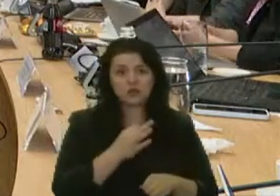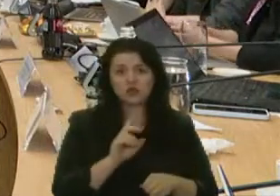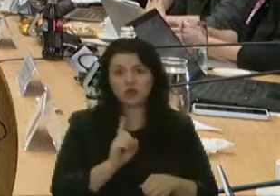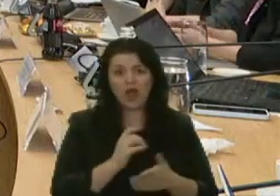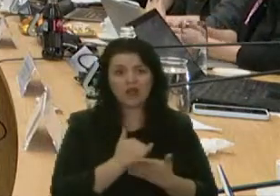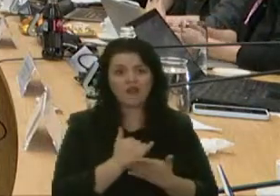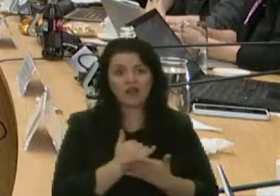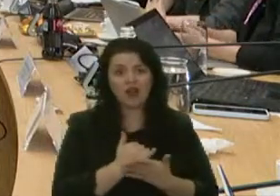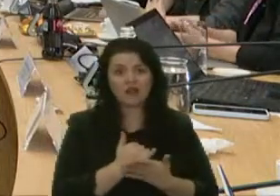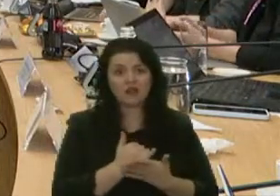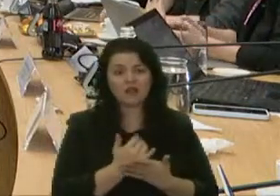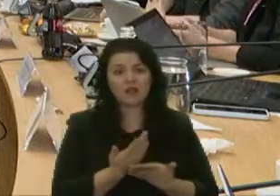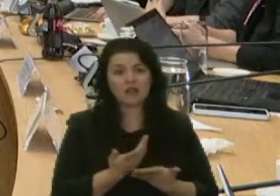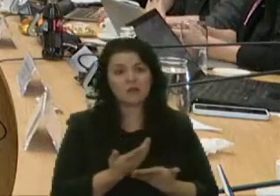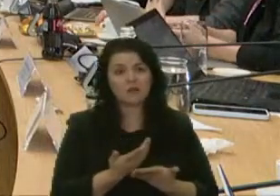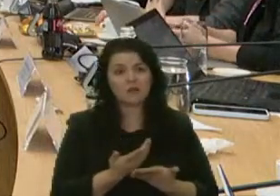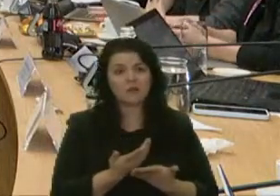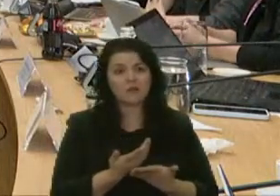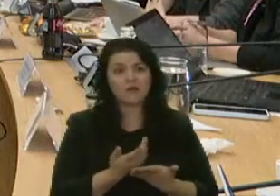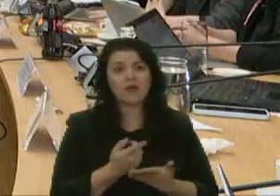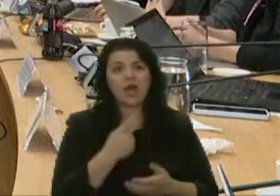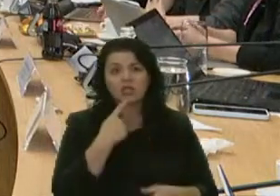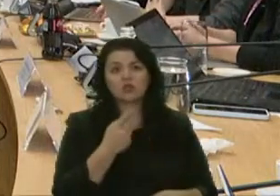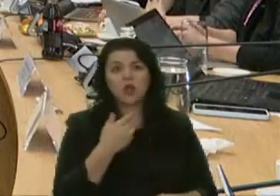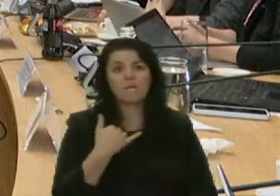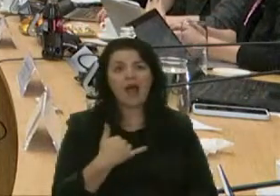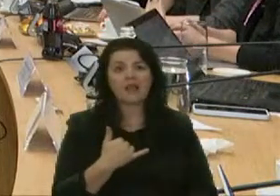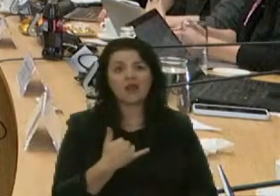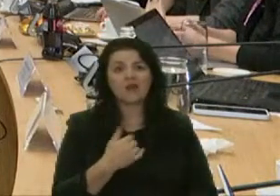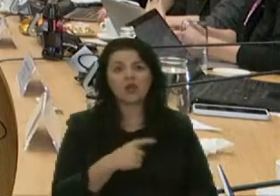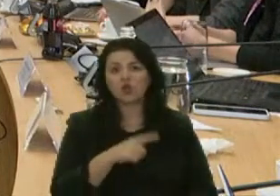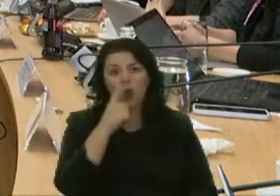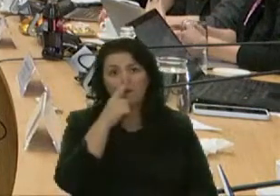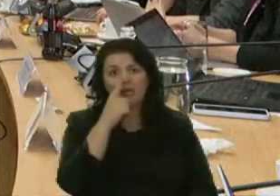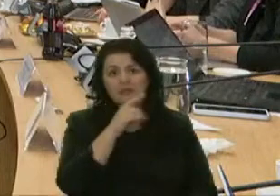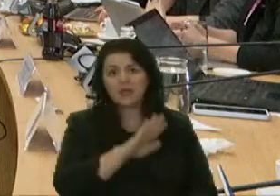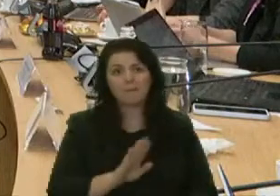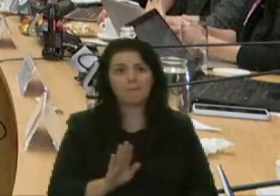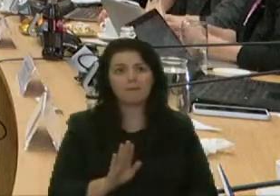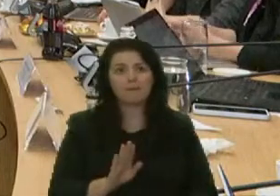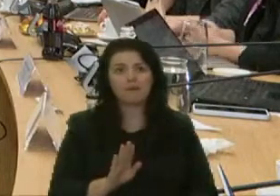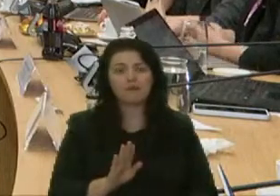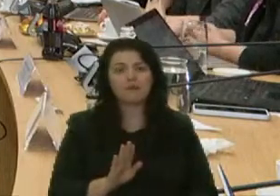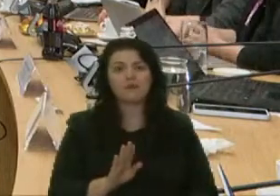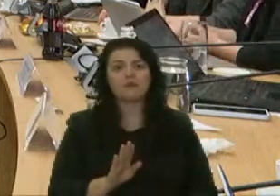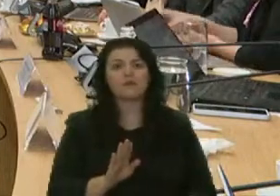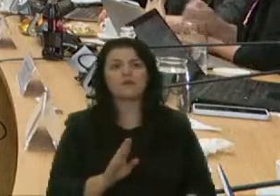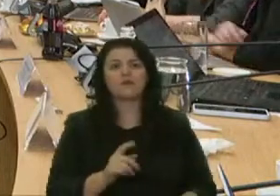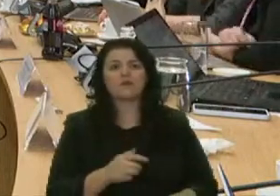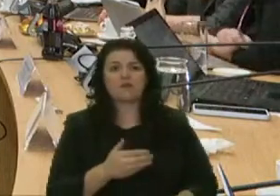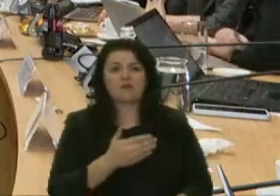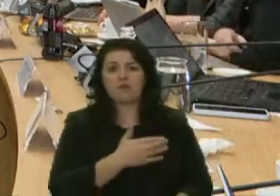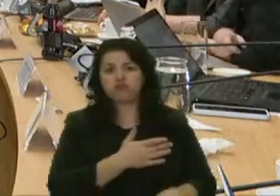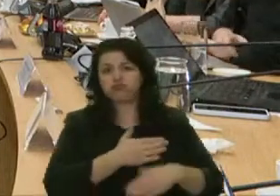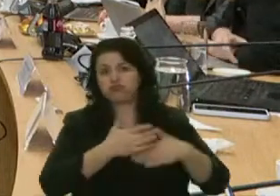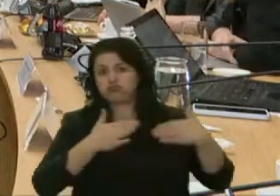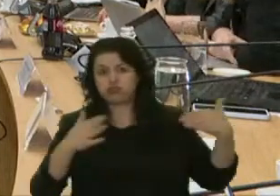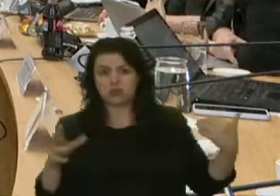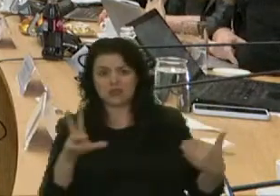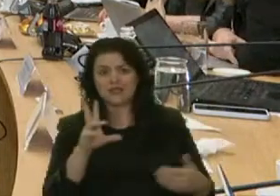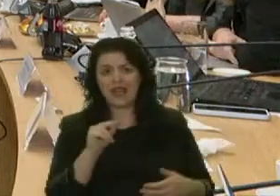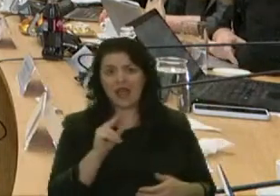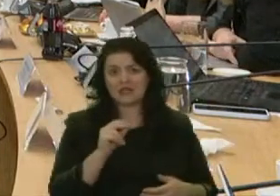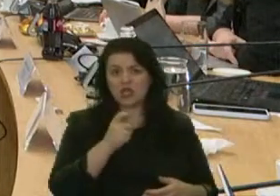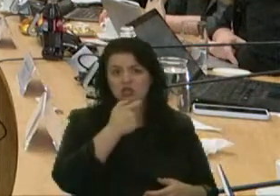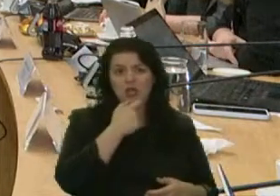chiar așa să spunem să spunem numai adevărul nu trebuie să mințim tre să spunem adevărul Și daă vii Și spui că în ultimii 30 de ani nu s a făcut o în